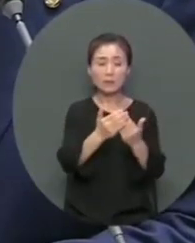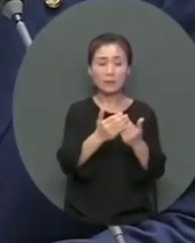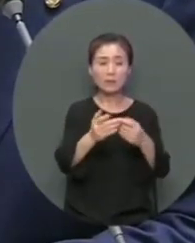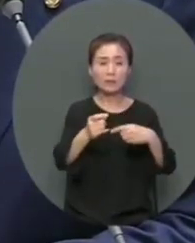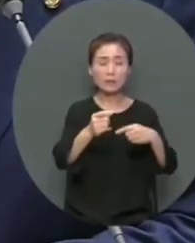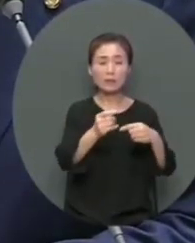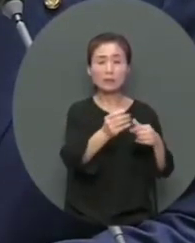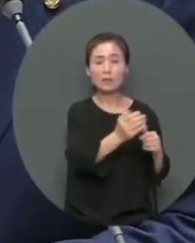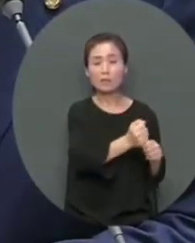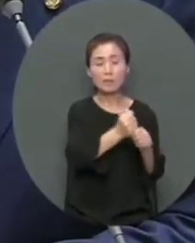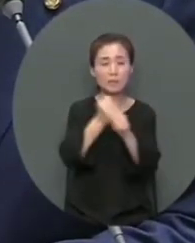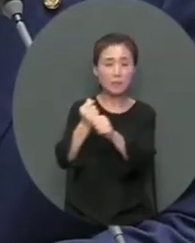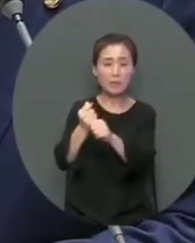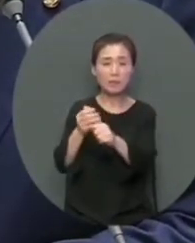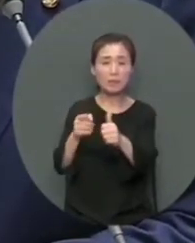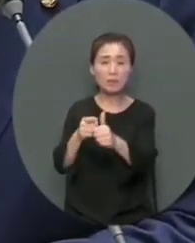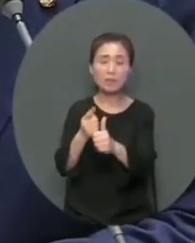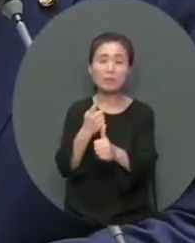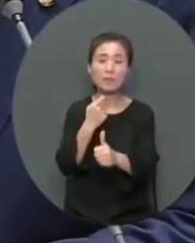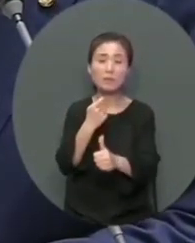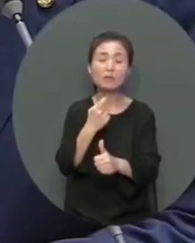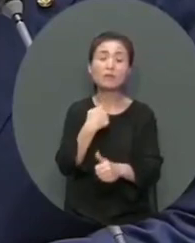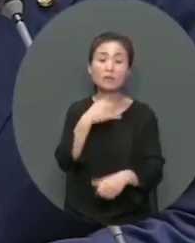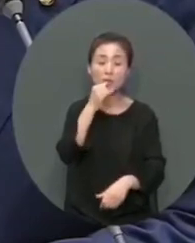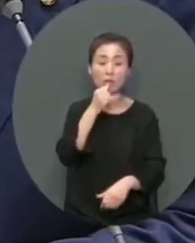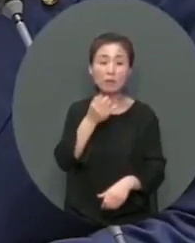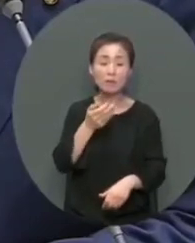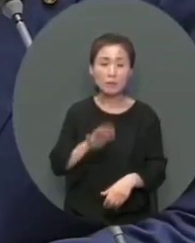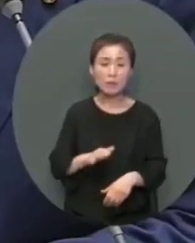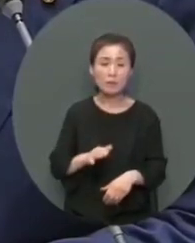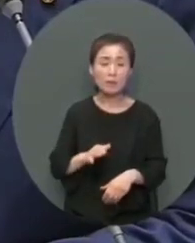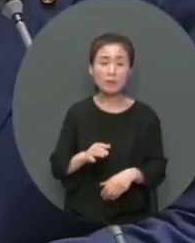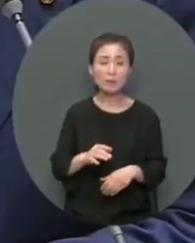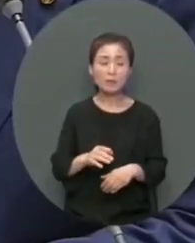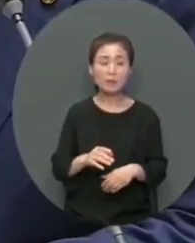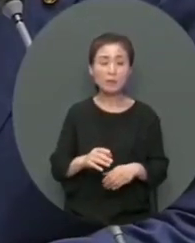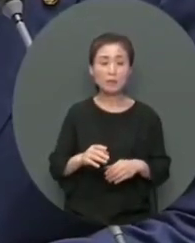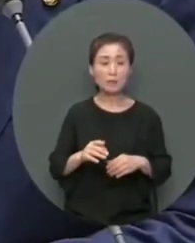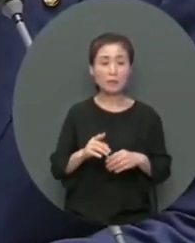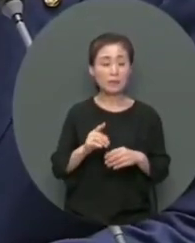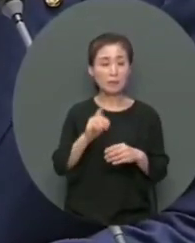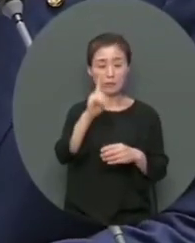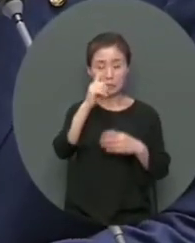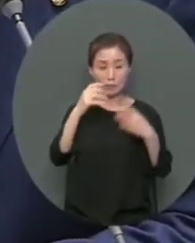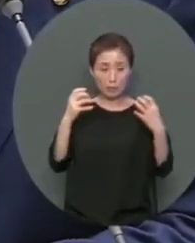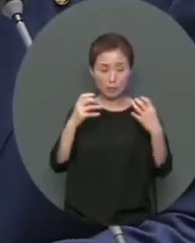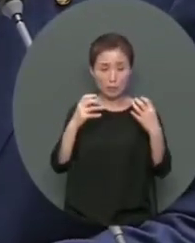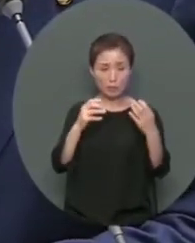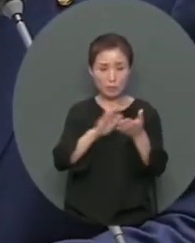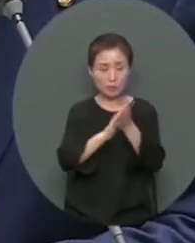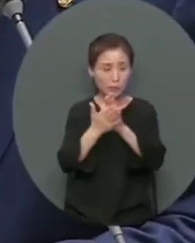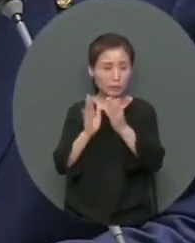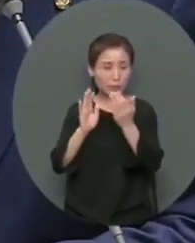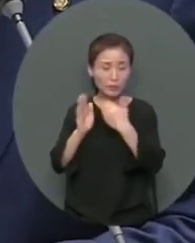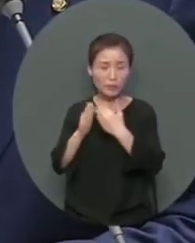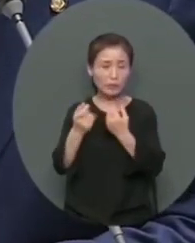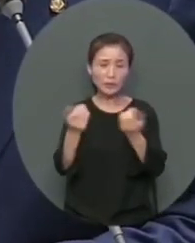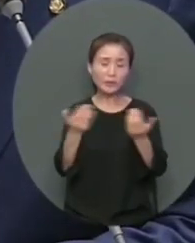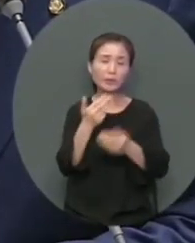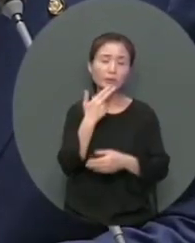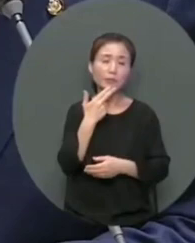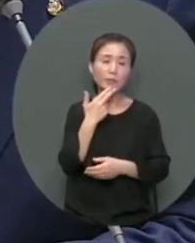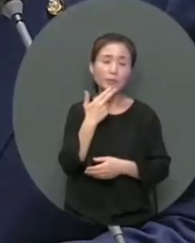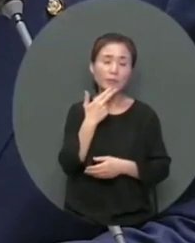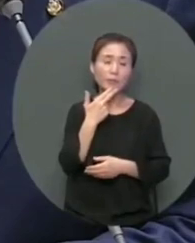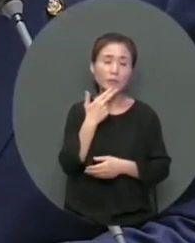한 일도 있었습니다만은 문민정부 이후 이런 일은 없었다고 저는 생각을 합니다. 총리는 야당